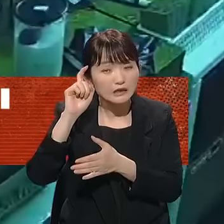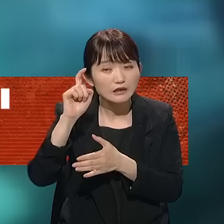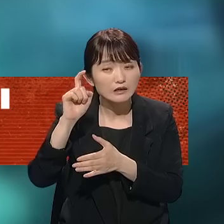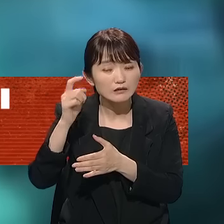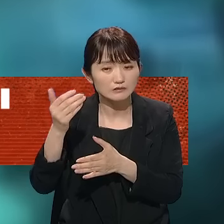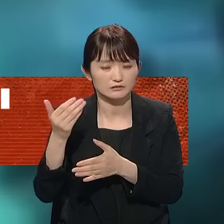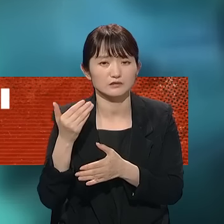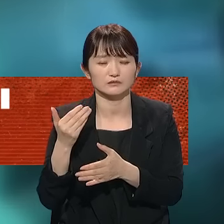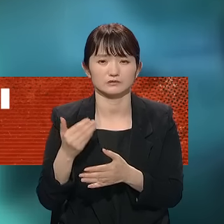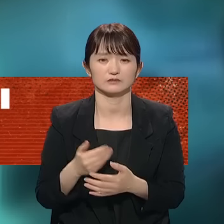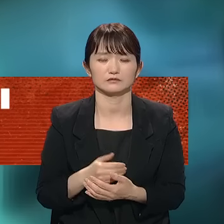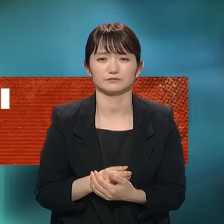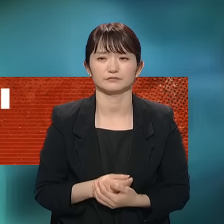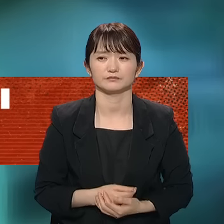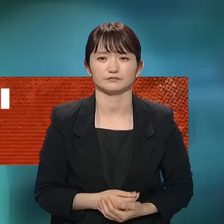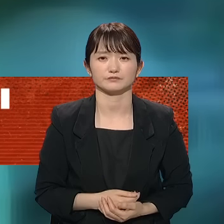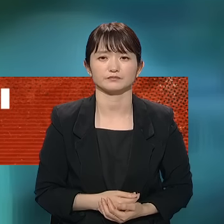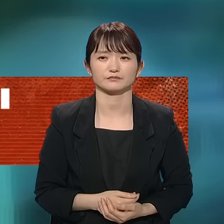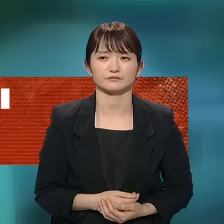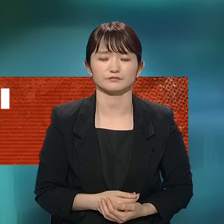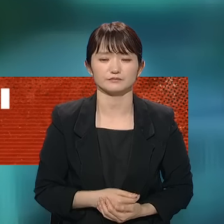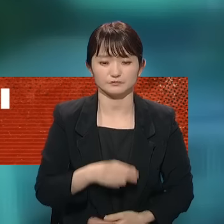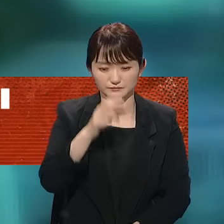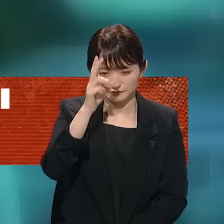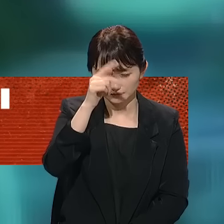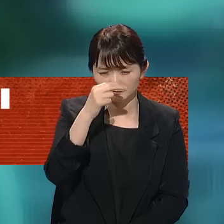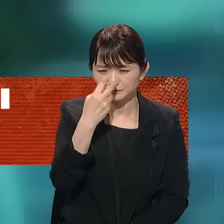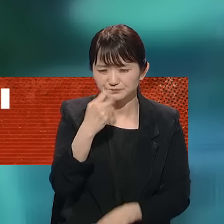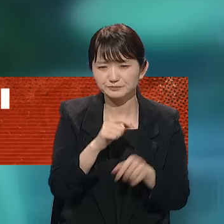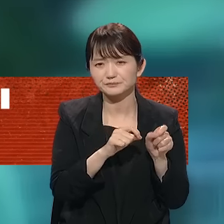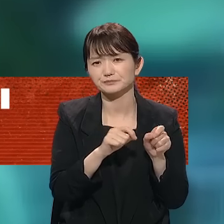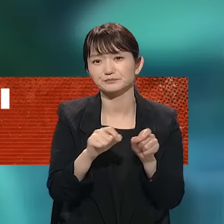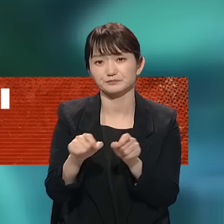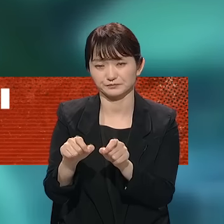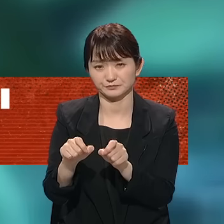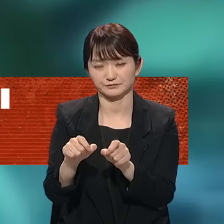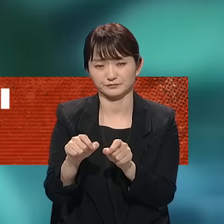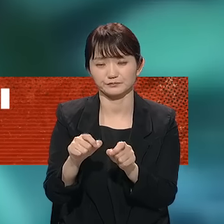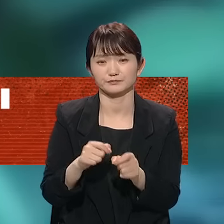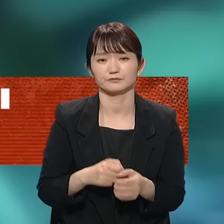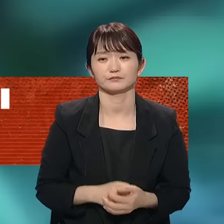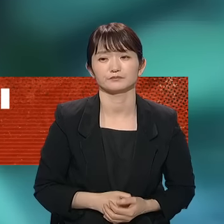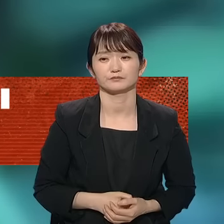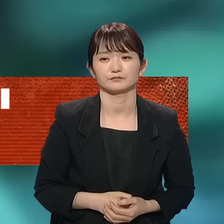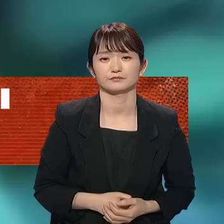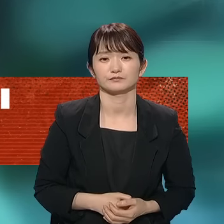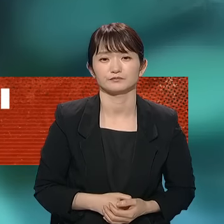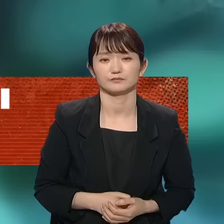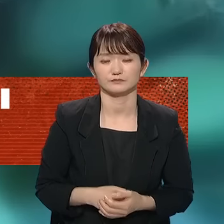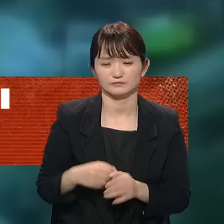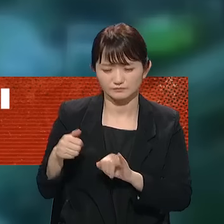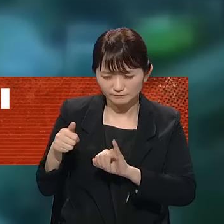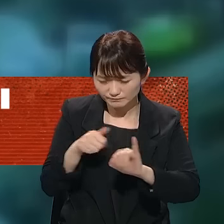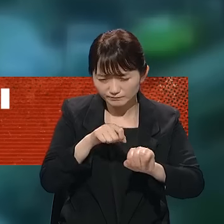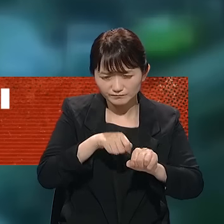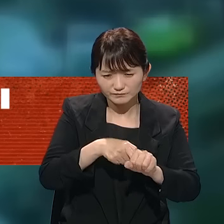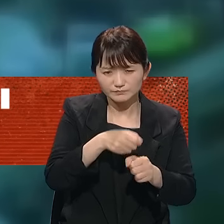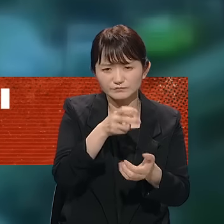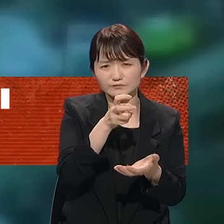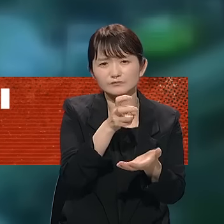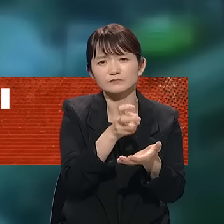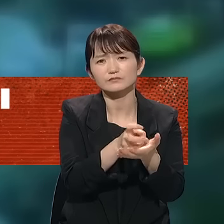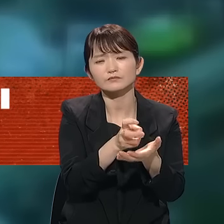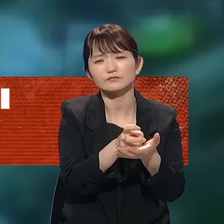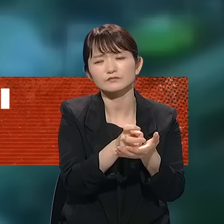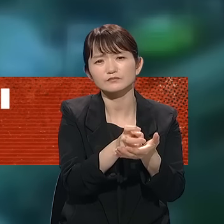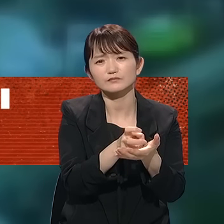벌어지다 보니까 아까 이제 백 변호사도 경찰에서도 이 수사가 좀 미뤄졌다라는 얘기를 했지 않습니까? 그러니까 스토킹 처벌에 관한 법률 같은 경우는 아예 적용할